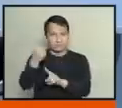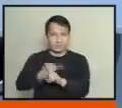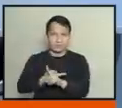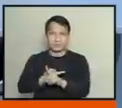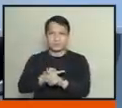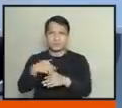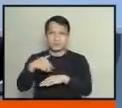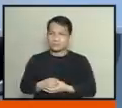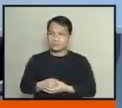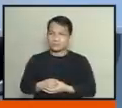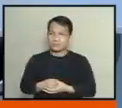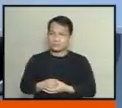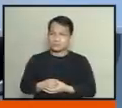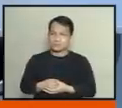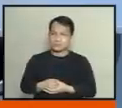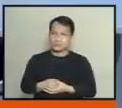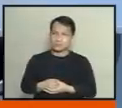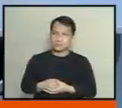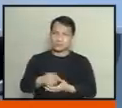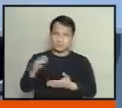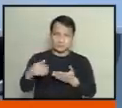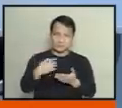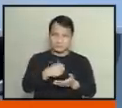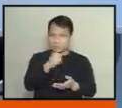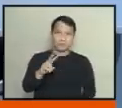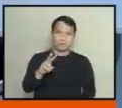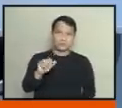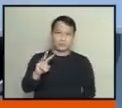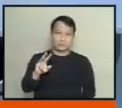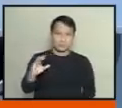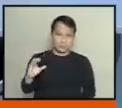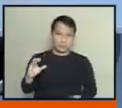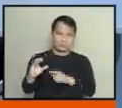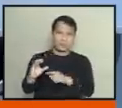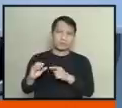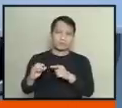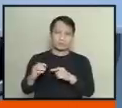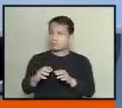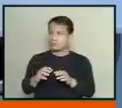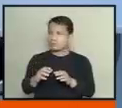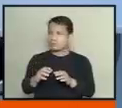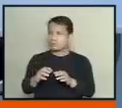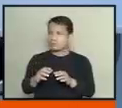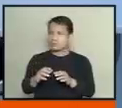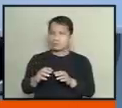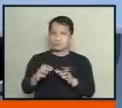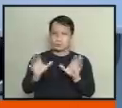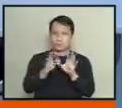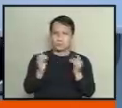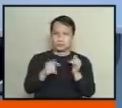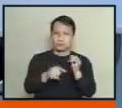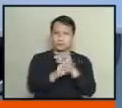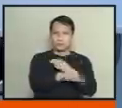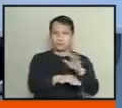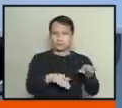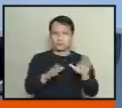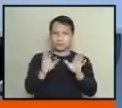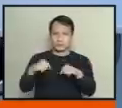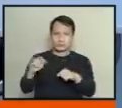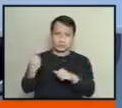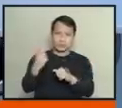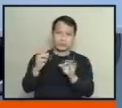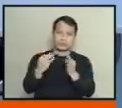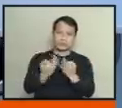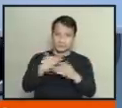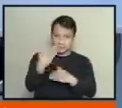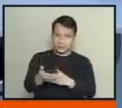monthly, di ba? Pag hindi po siya nagbigay. Papailan natin sa, ng kaso sa Bausi. Pero barangay muna habang mari kasi family matters po ito eh. Mm-hmm. Sa barangay muna ang first step.